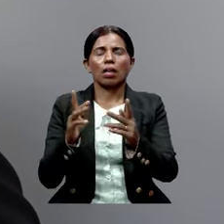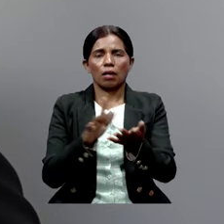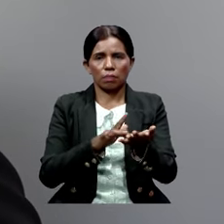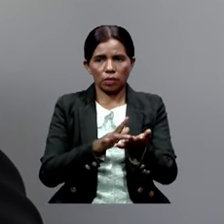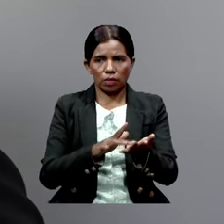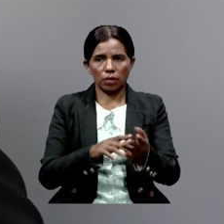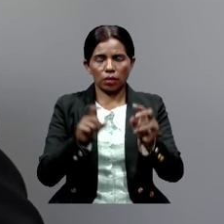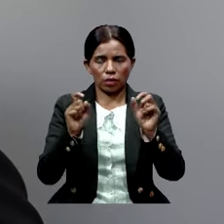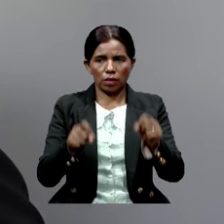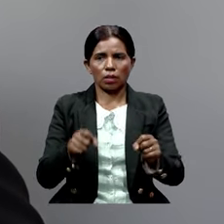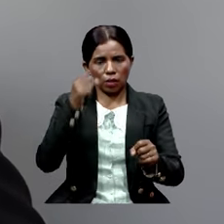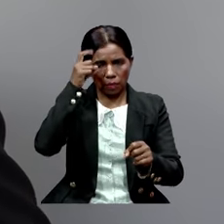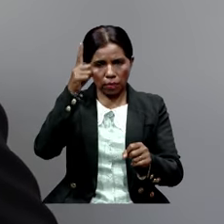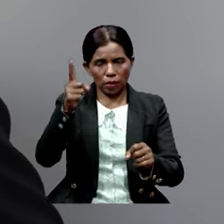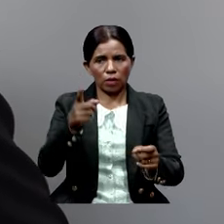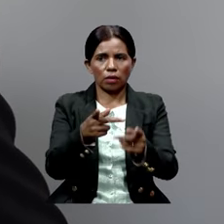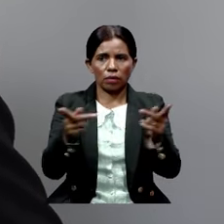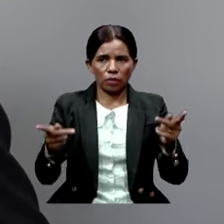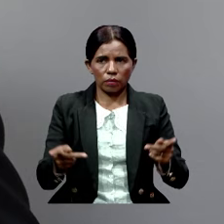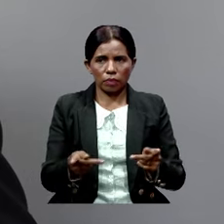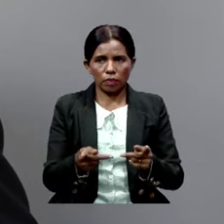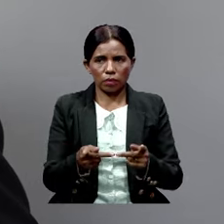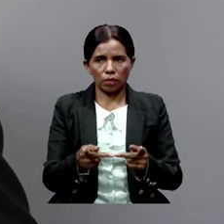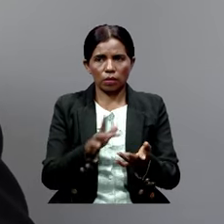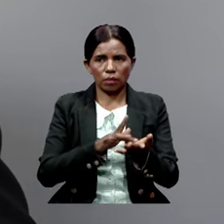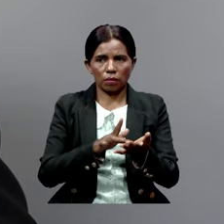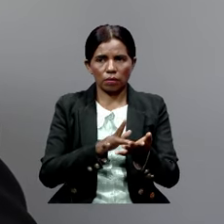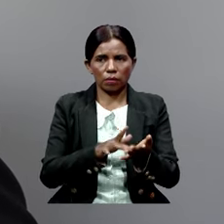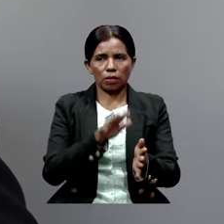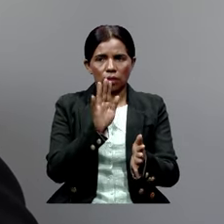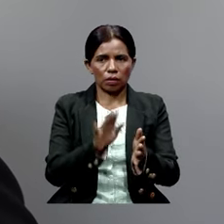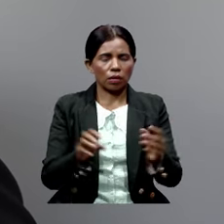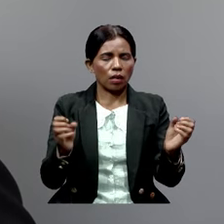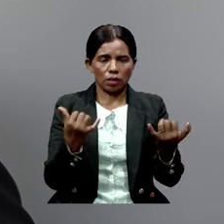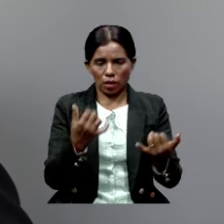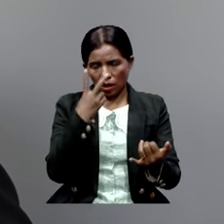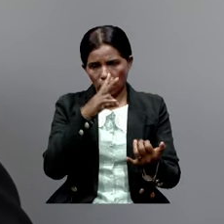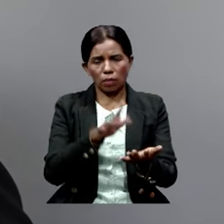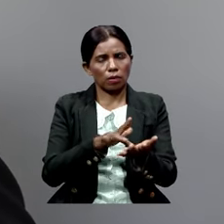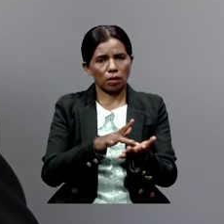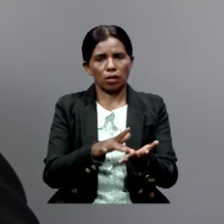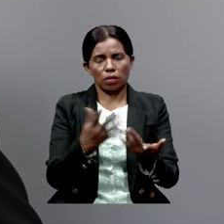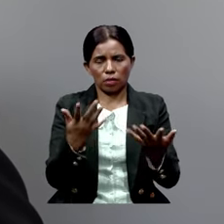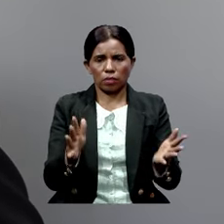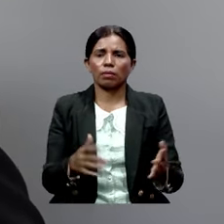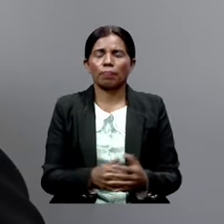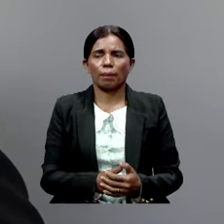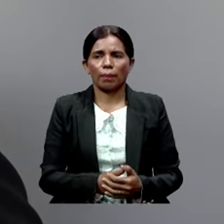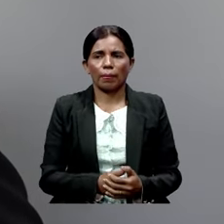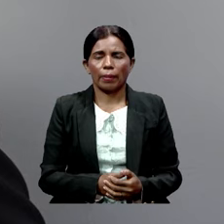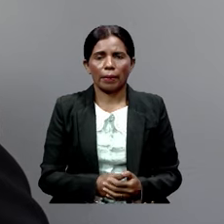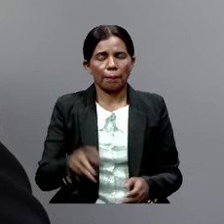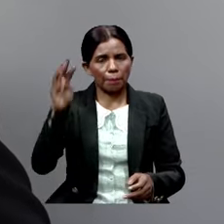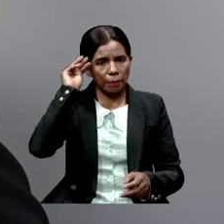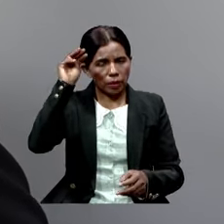que compreender ambiente stok ai moruk nebe ke minus dunik na realidade i terreno menos dunik su excelencia